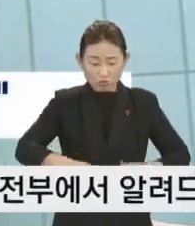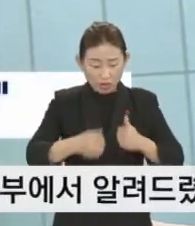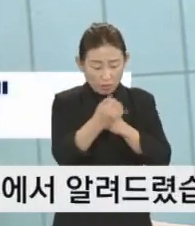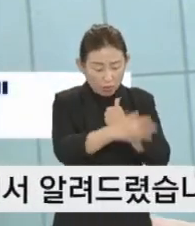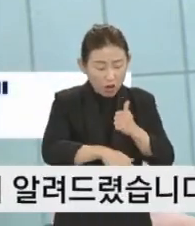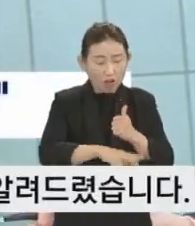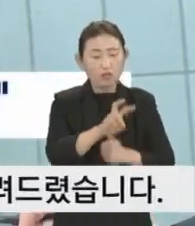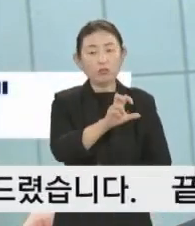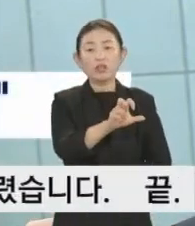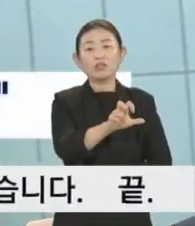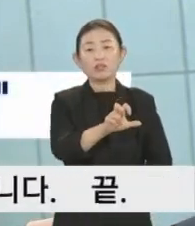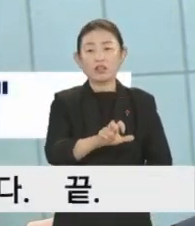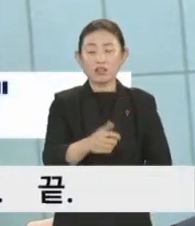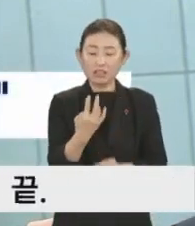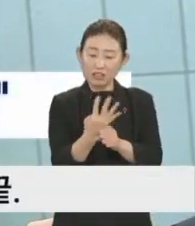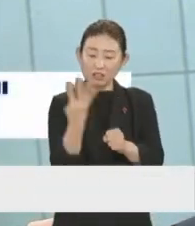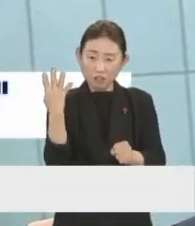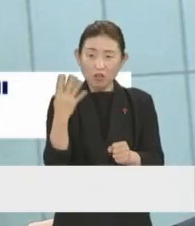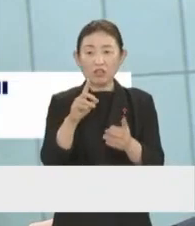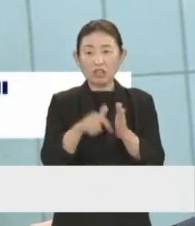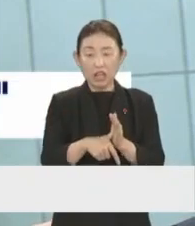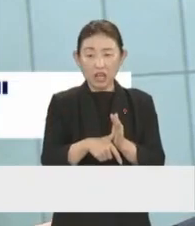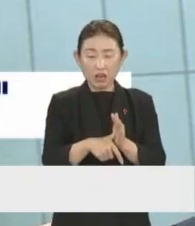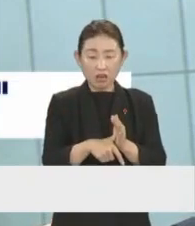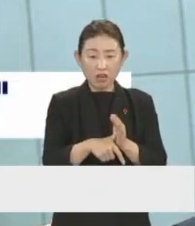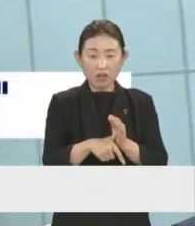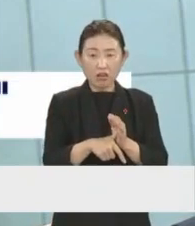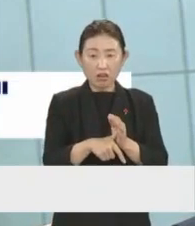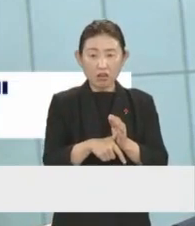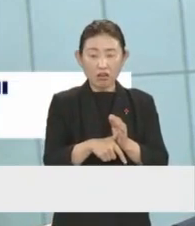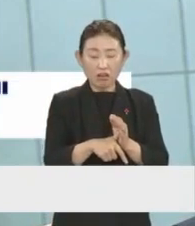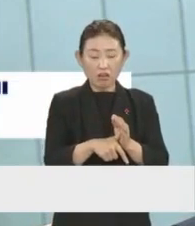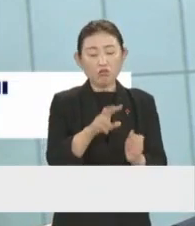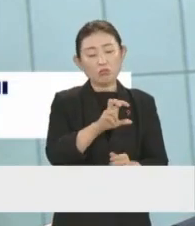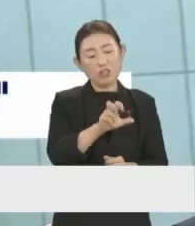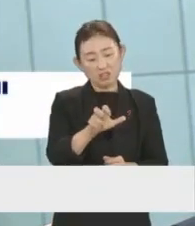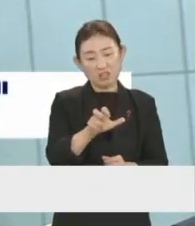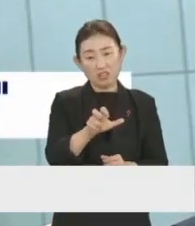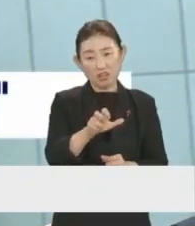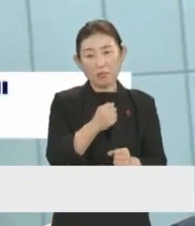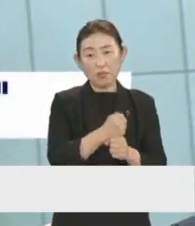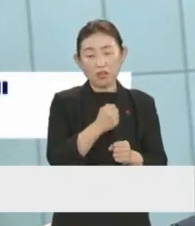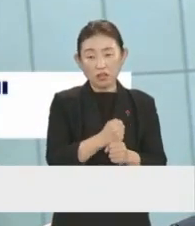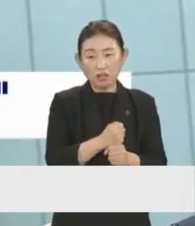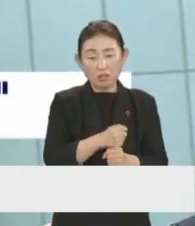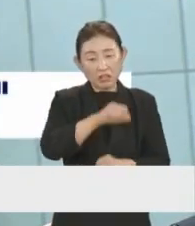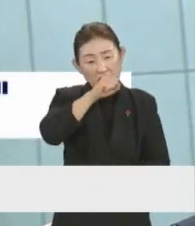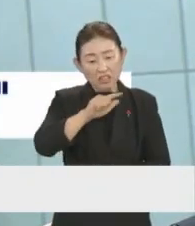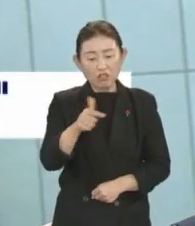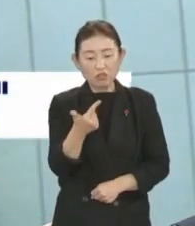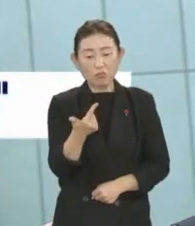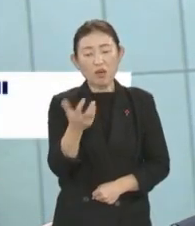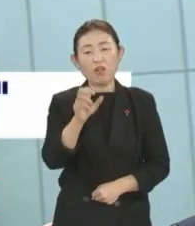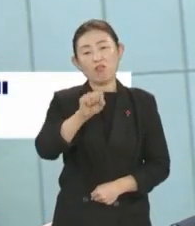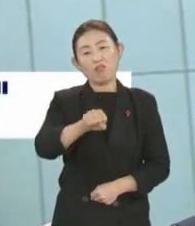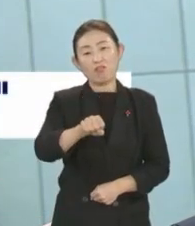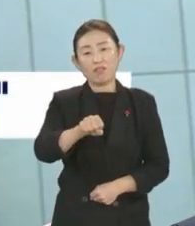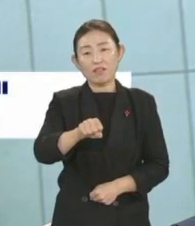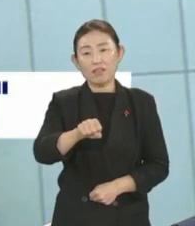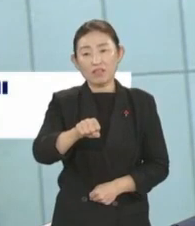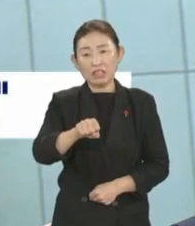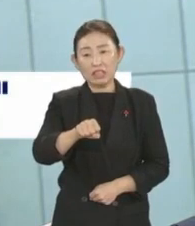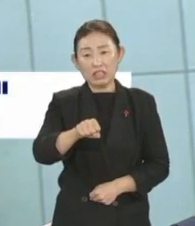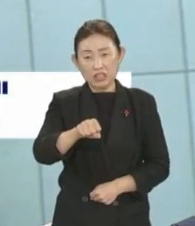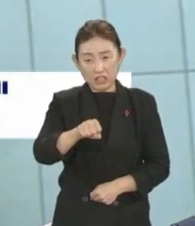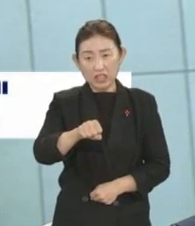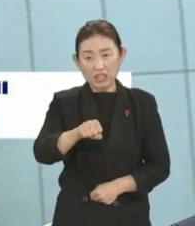25개예요. 그리고 민선 7기 때 5개나 만들었어요. 그래서 600억 대의 그런 그